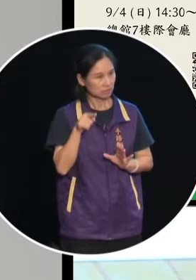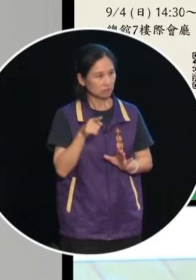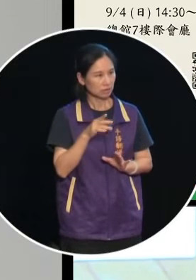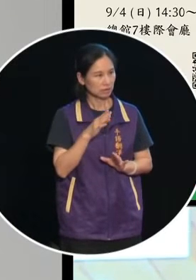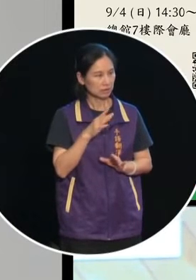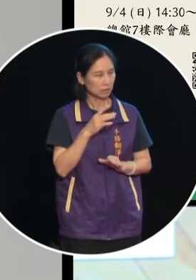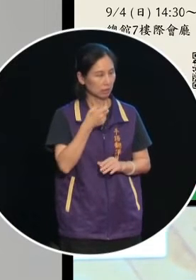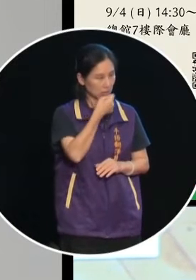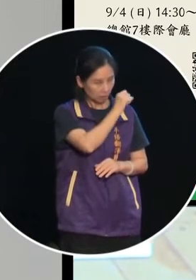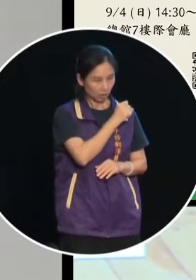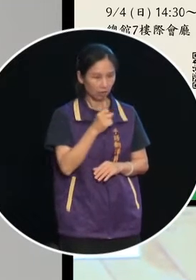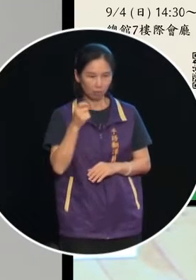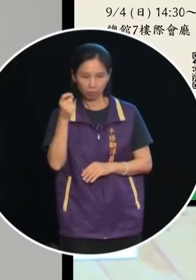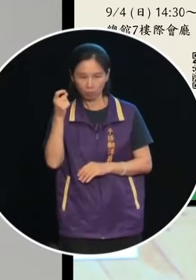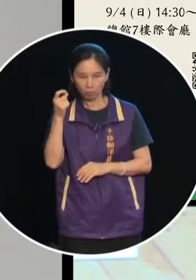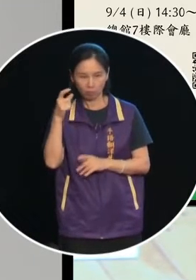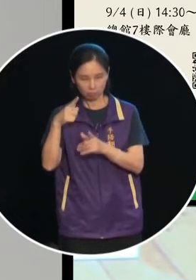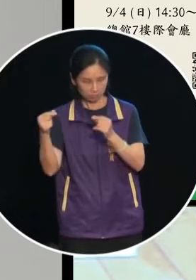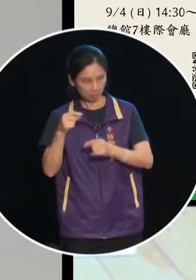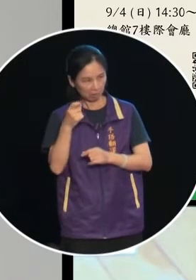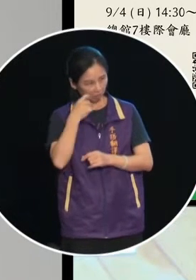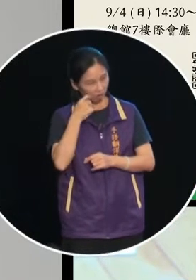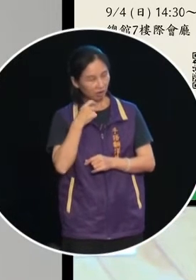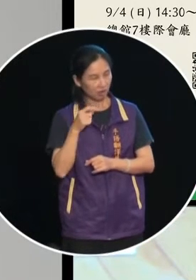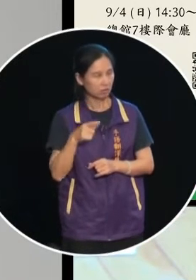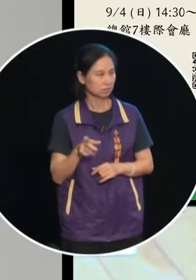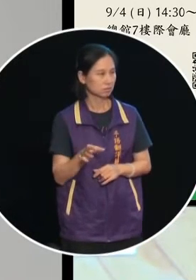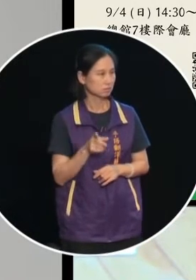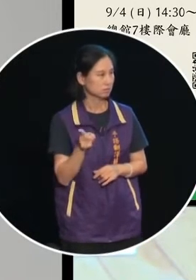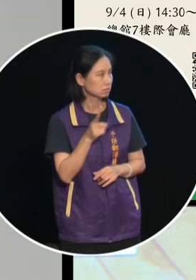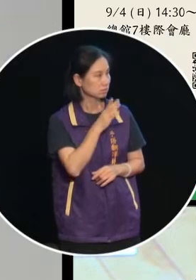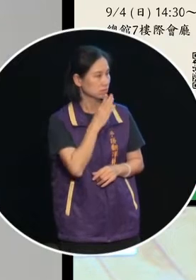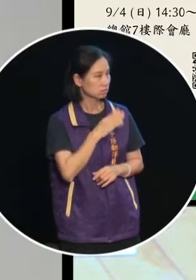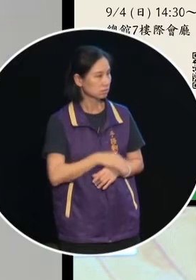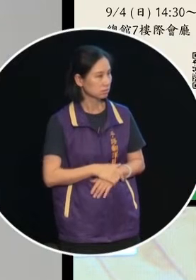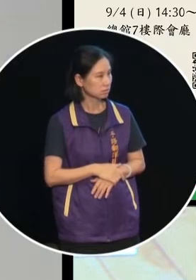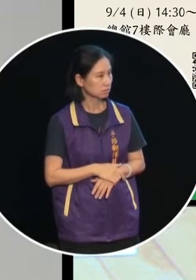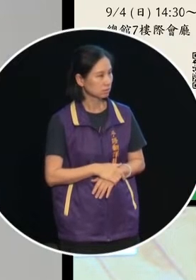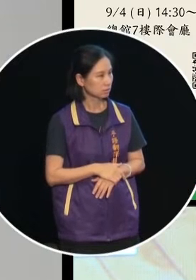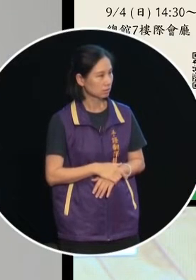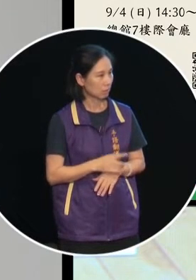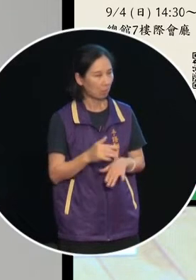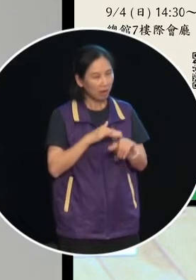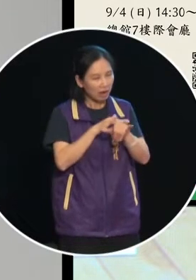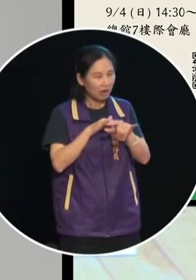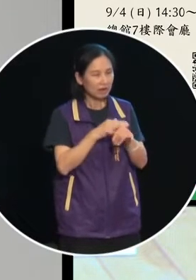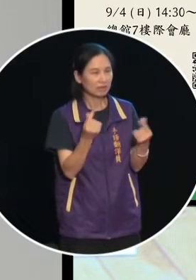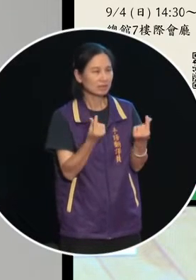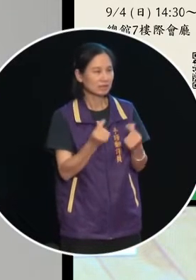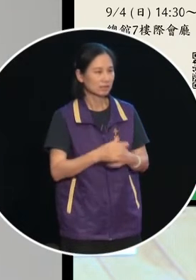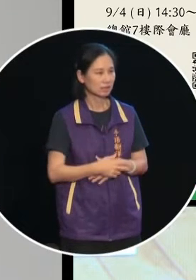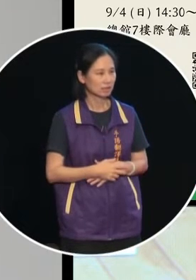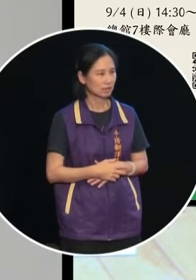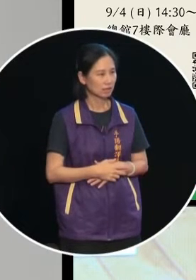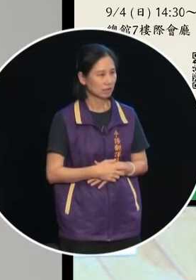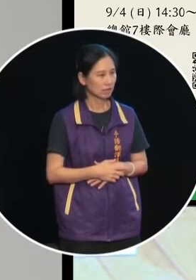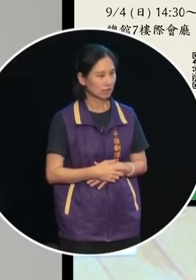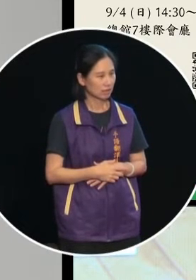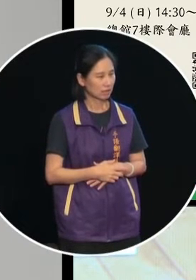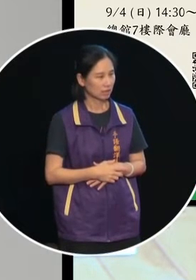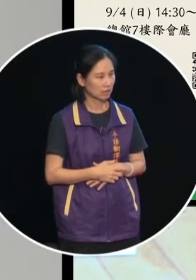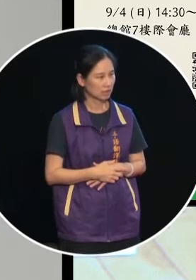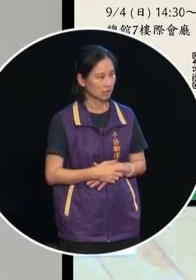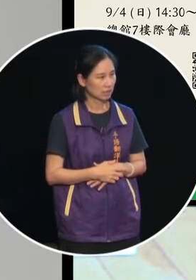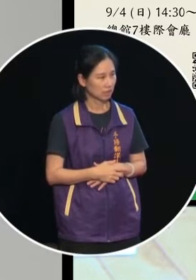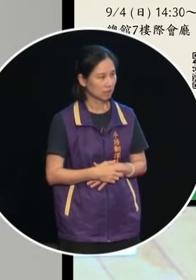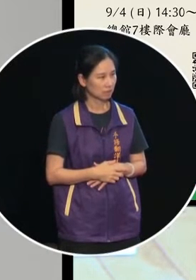本是非常喜欢台湾，所以是我们算是一个相恋。那以前不知道啊，就是